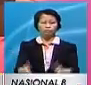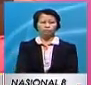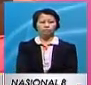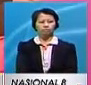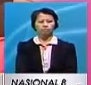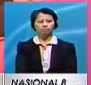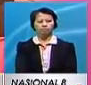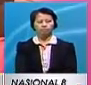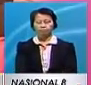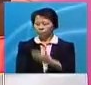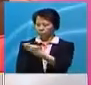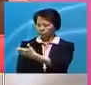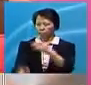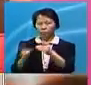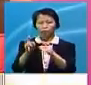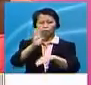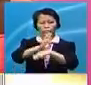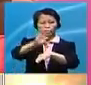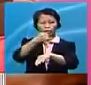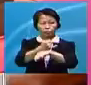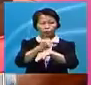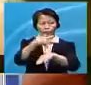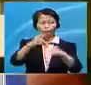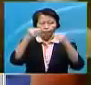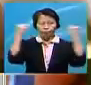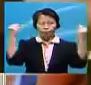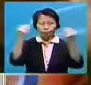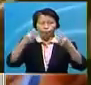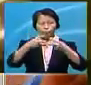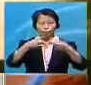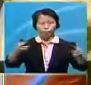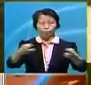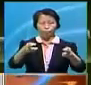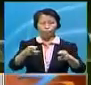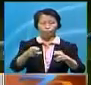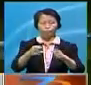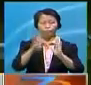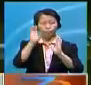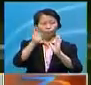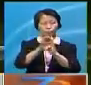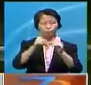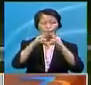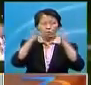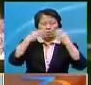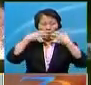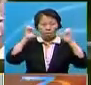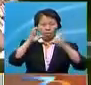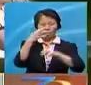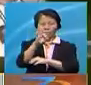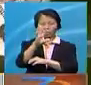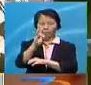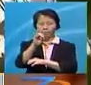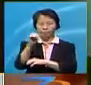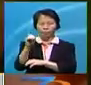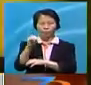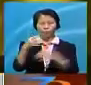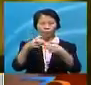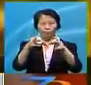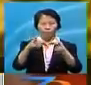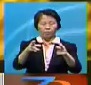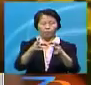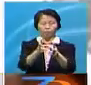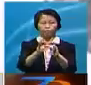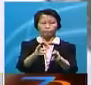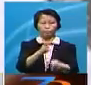today belia ditemui di bukit Jalil selepas Majlis pelancaran dokumentari khas bertajuk harimau Malaya 1980 pelancaran